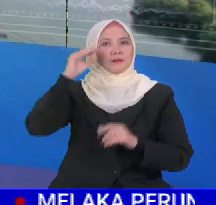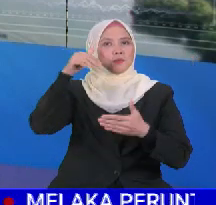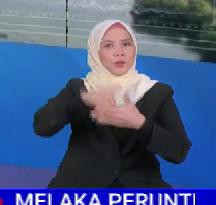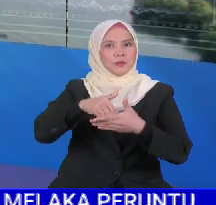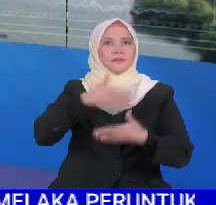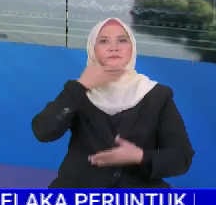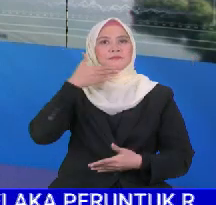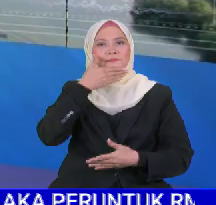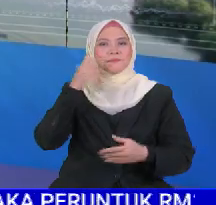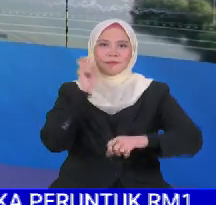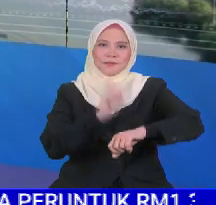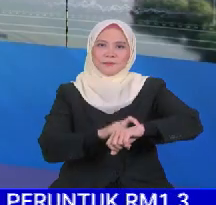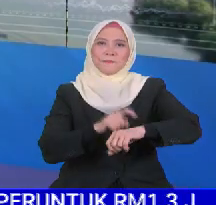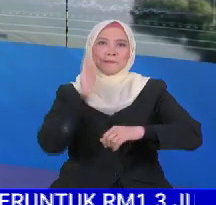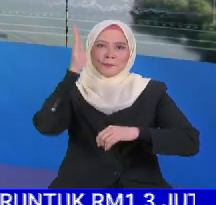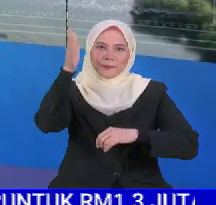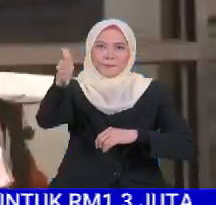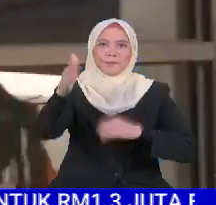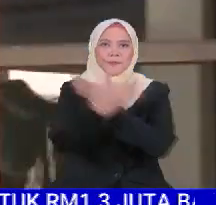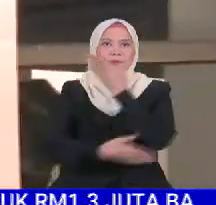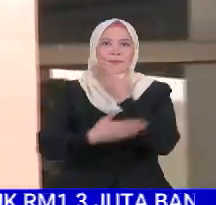muda menentukan masa depan negara